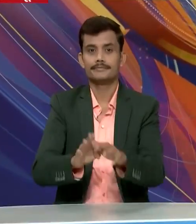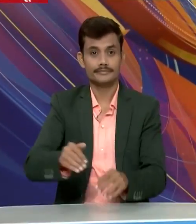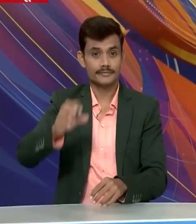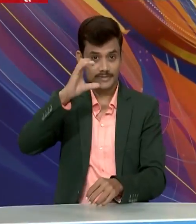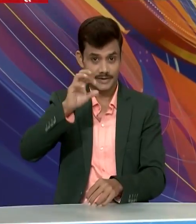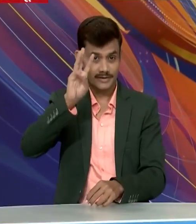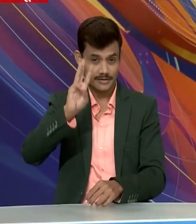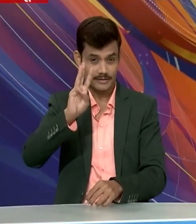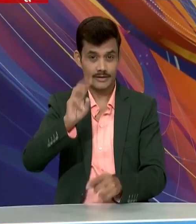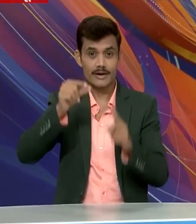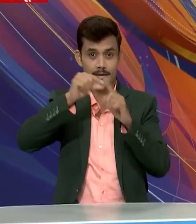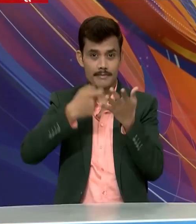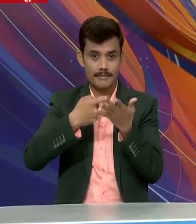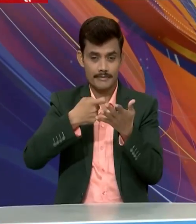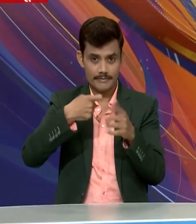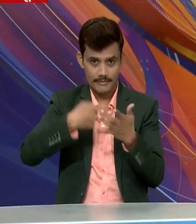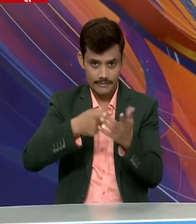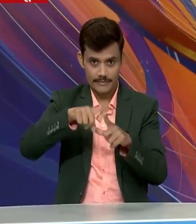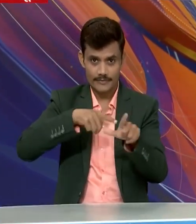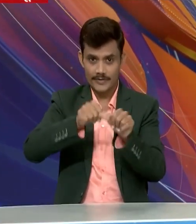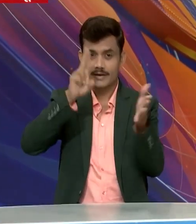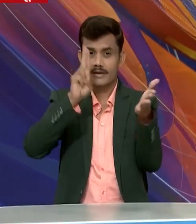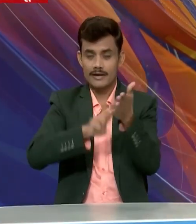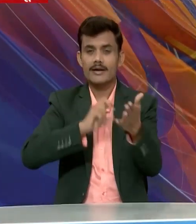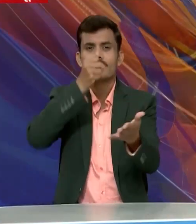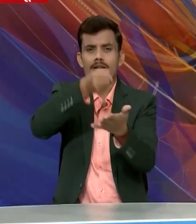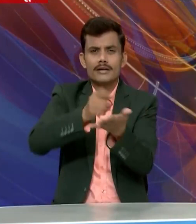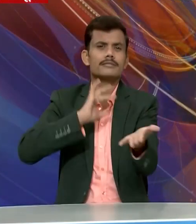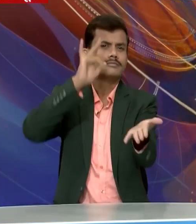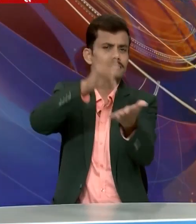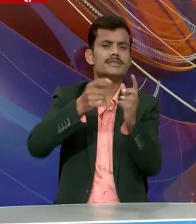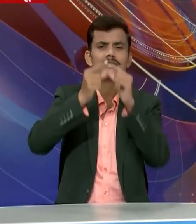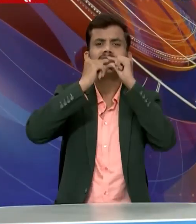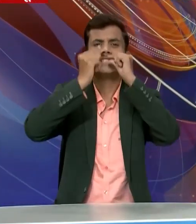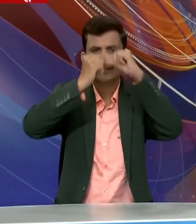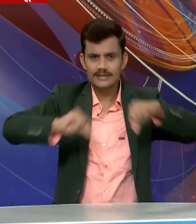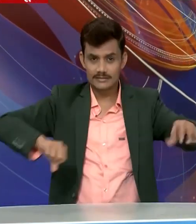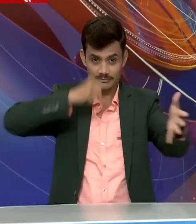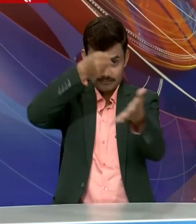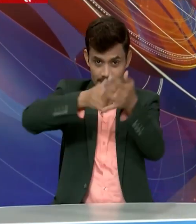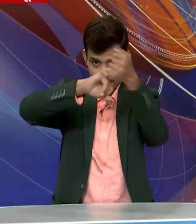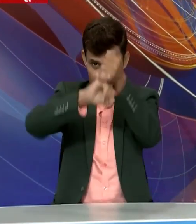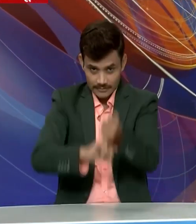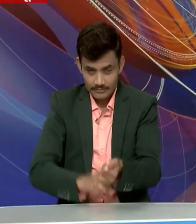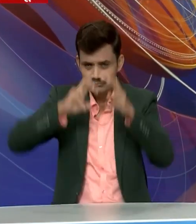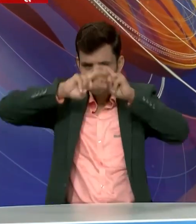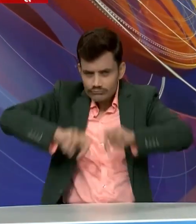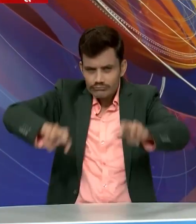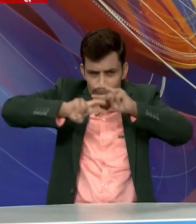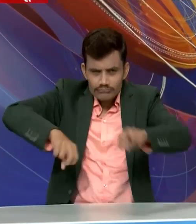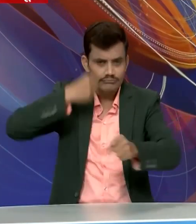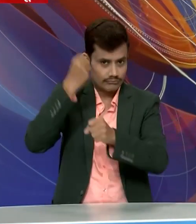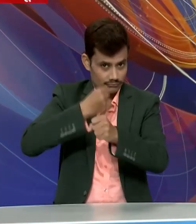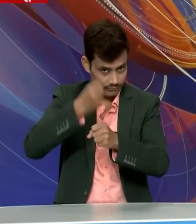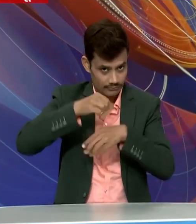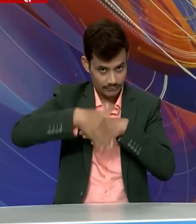चंद्रयान 3 का प्रज्ञान रोवर शिव शक्ति पॉइंट के आसपास चंद्रमा के दक्षिणी ध्रुव के रहस्यों का पता लगाने में मसरूफ